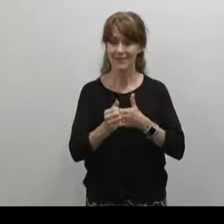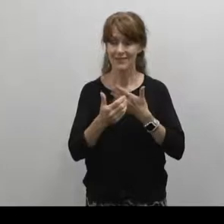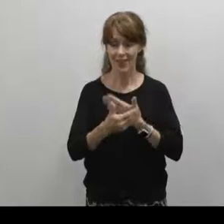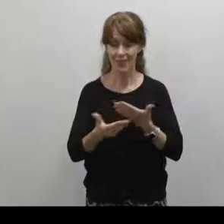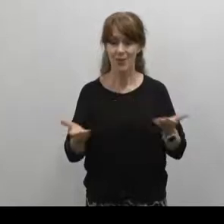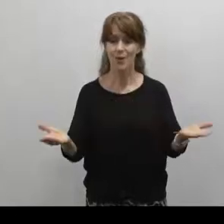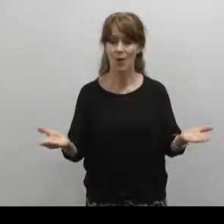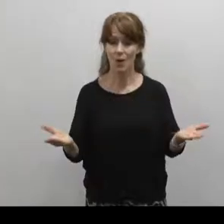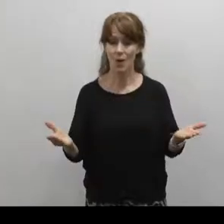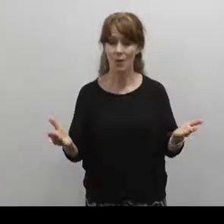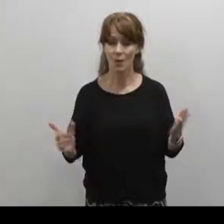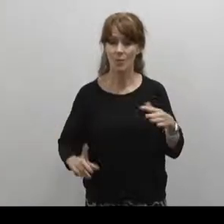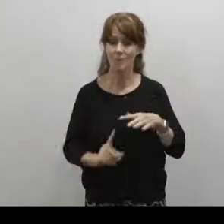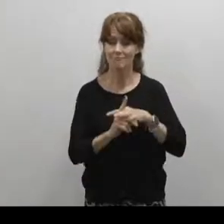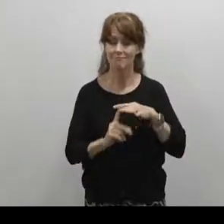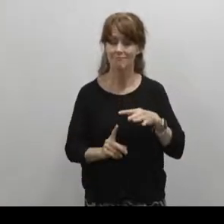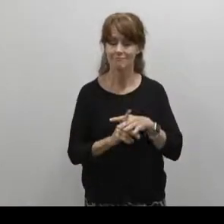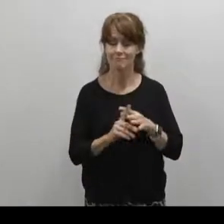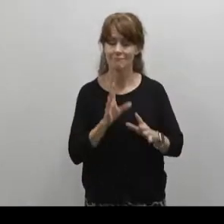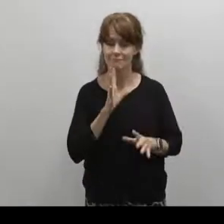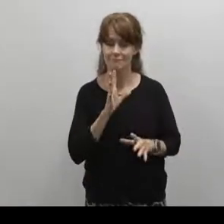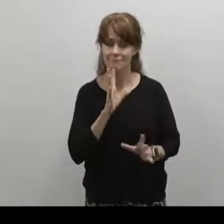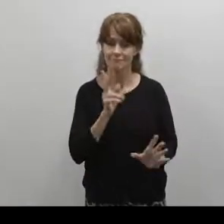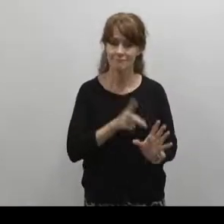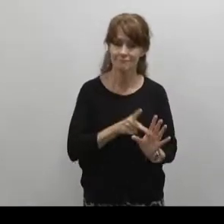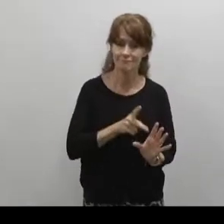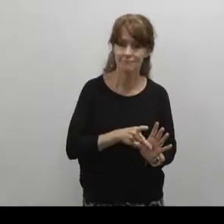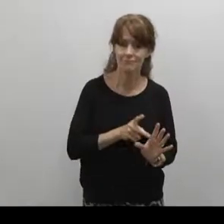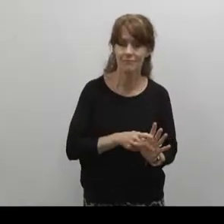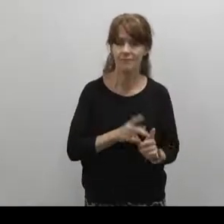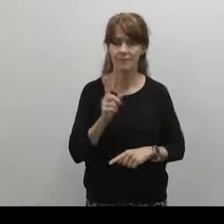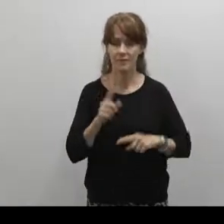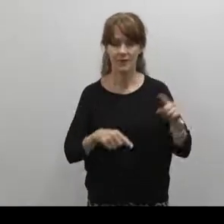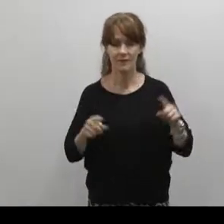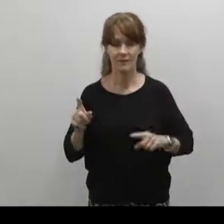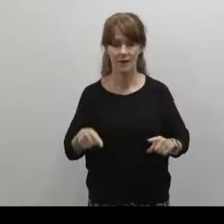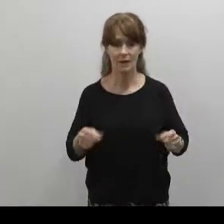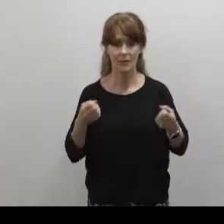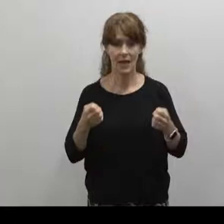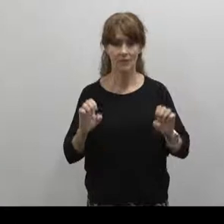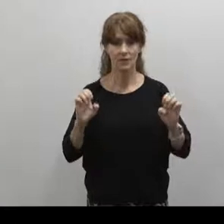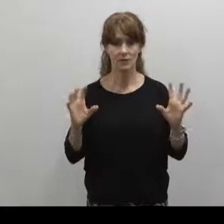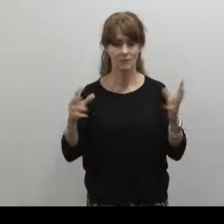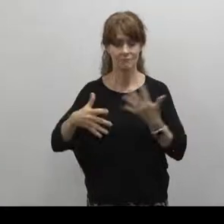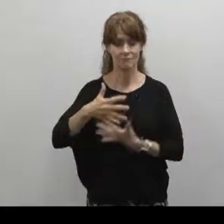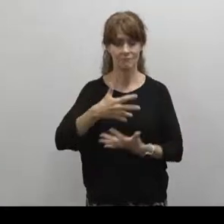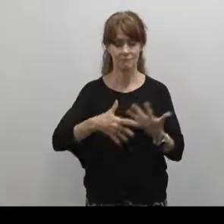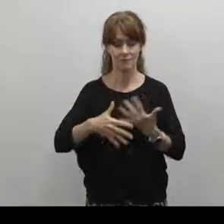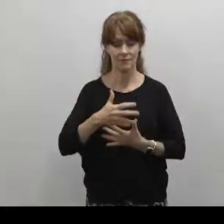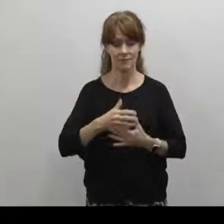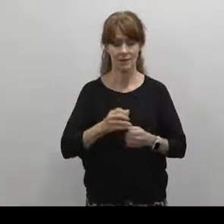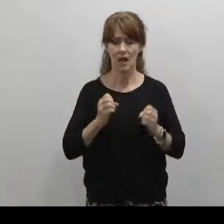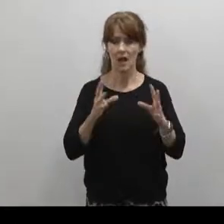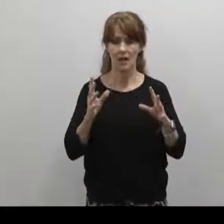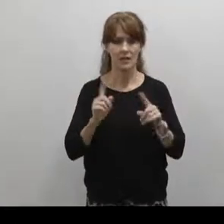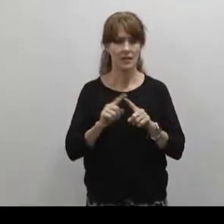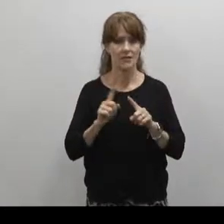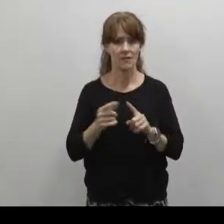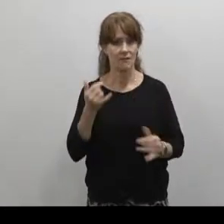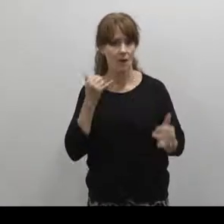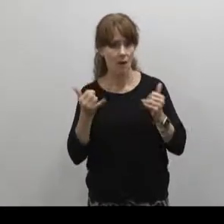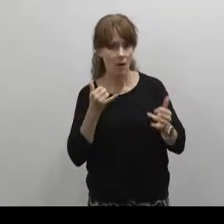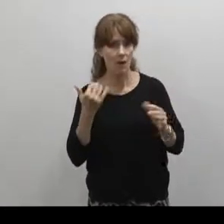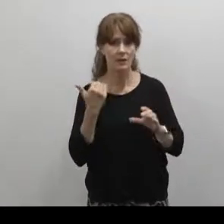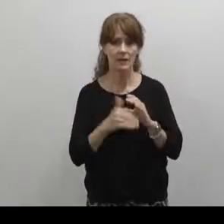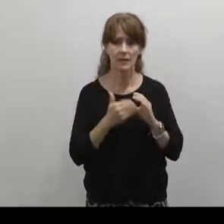thân đã được nom sách chỉ trán ban châu rum chỉ mặt tệ hay kỳ các ban châu rum nước nông nền tệ vị